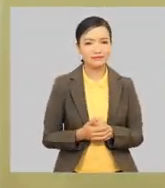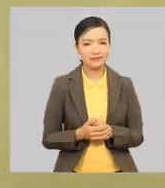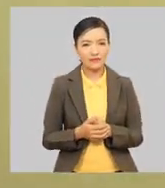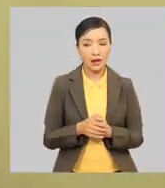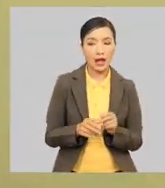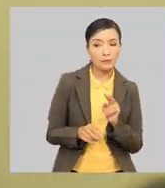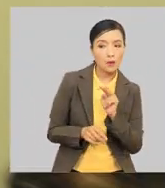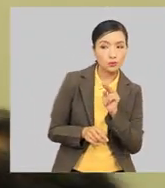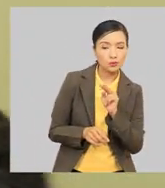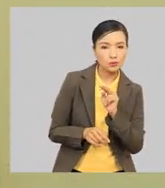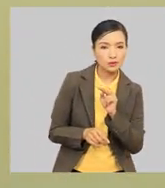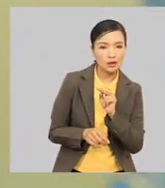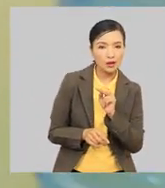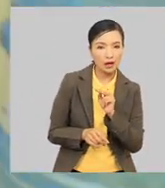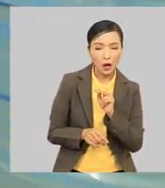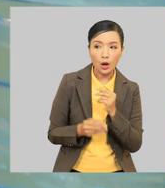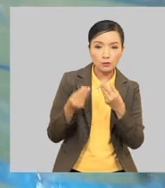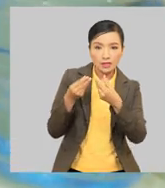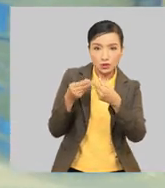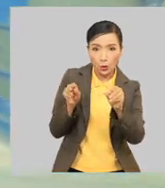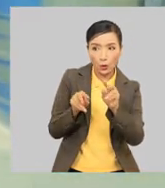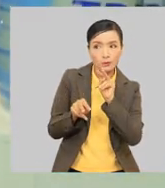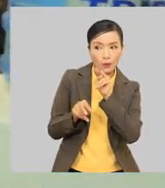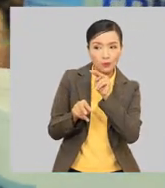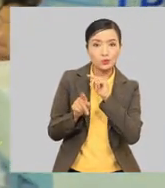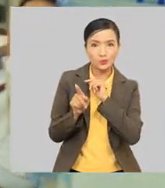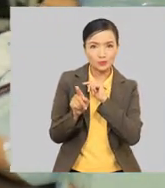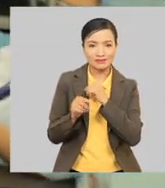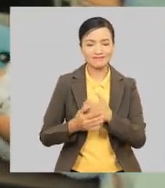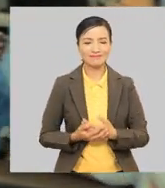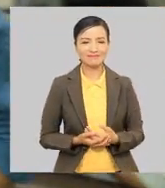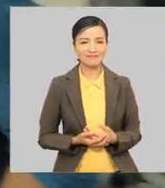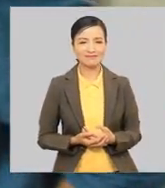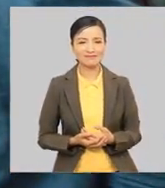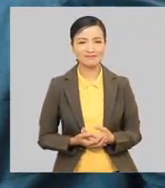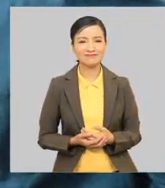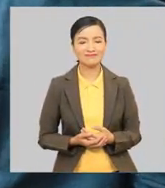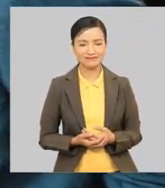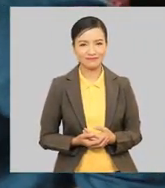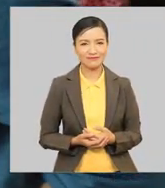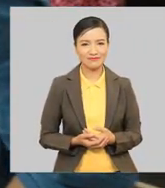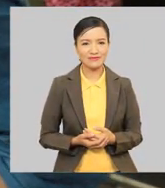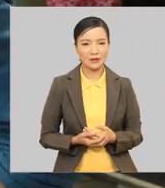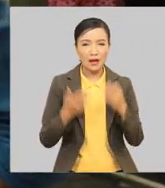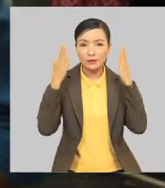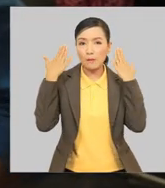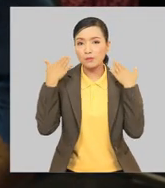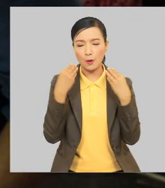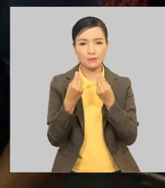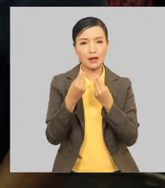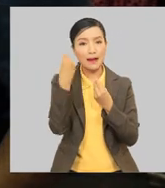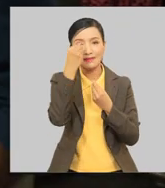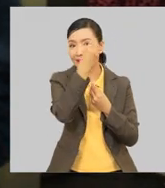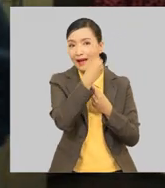นะครับมีแอบมองอยู่บริเวณด้านนอกนะครับก็จะเห็นได้เลยนะครับว่าน้อง